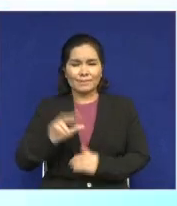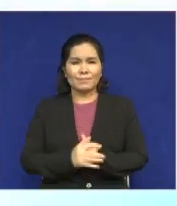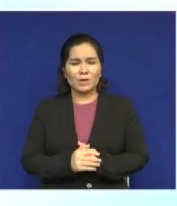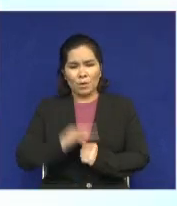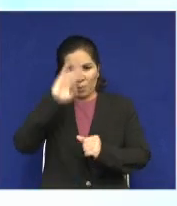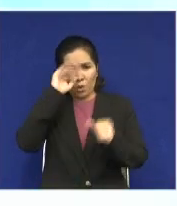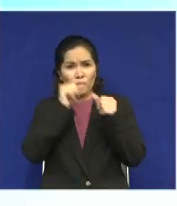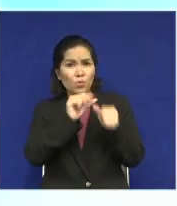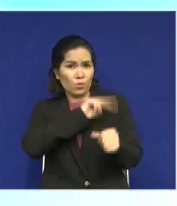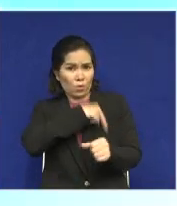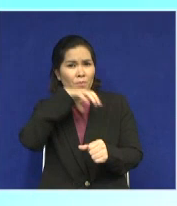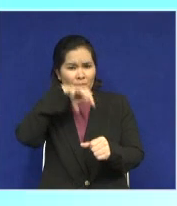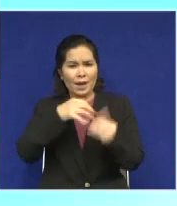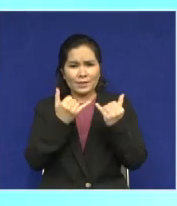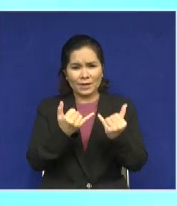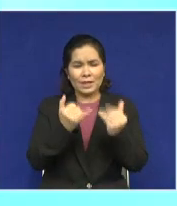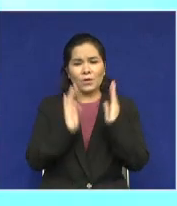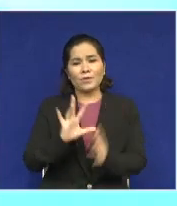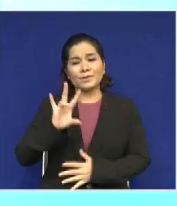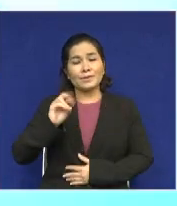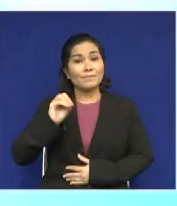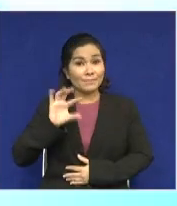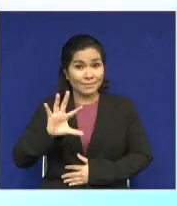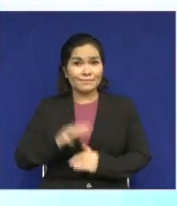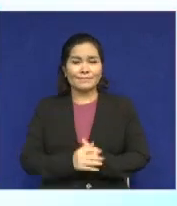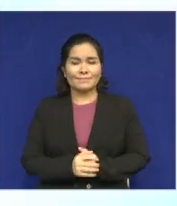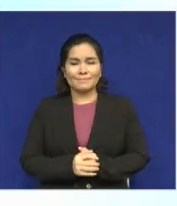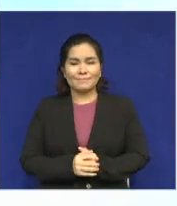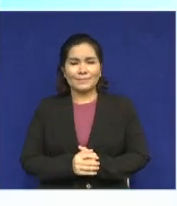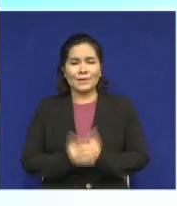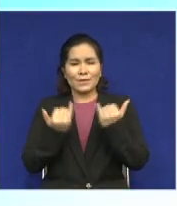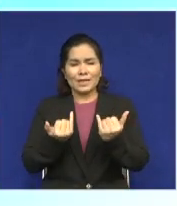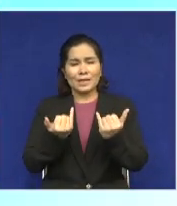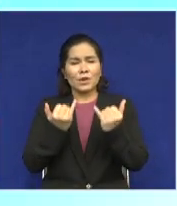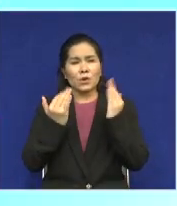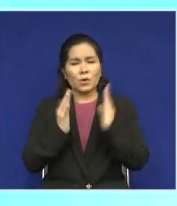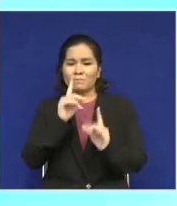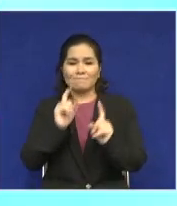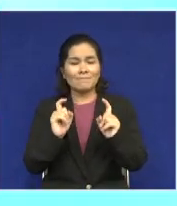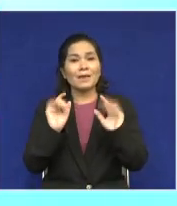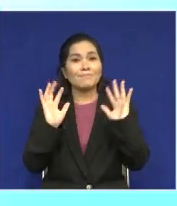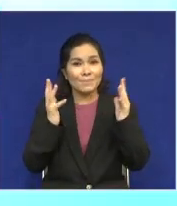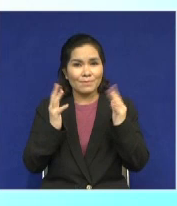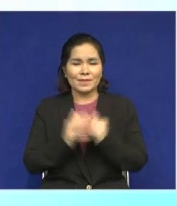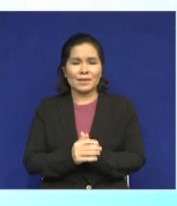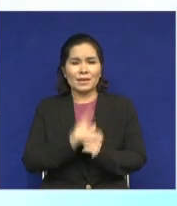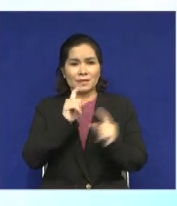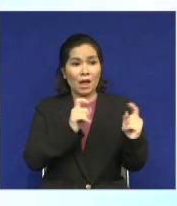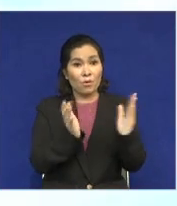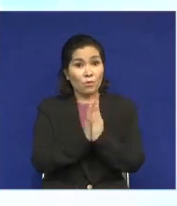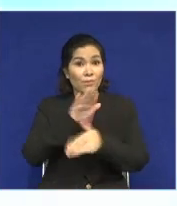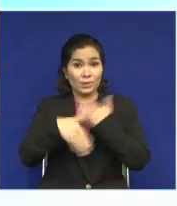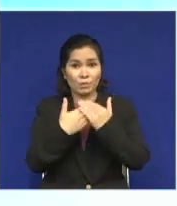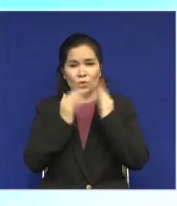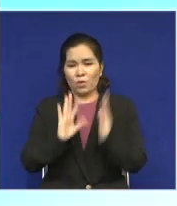ษาตัวอยู่ในโรงพยาบาล75รายและวันนี้ไม่มีเสียชีวิตเพิ่มขึ้นนะคะคงที่อยู่ที่58คน